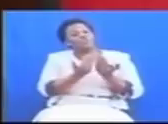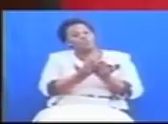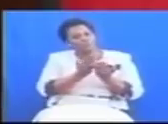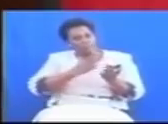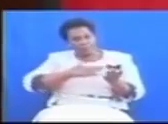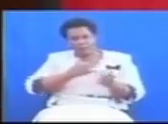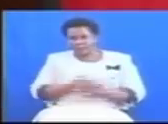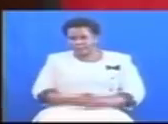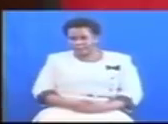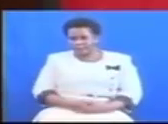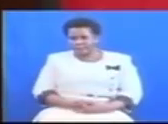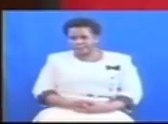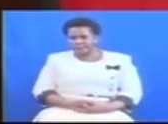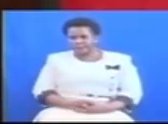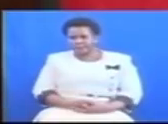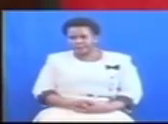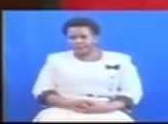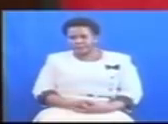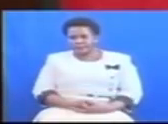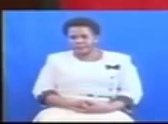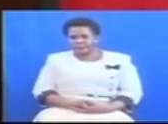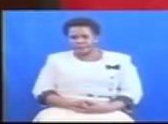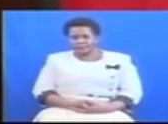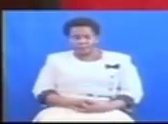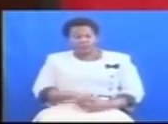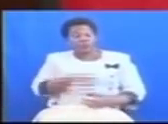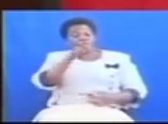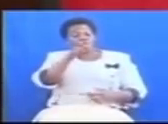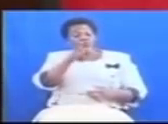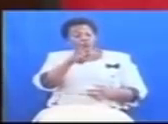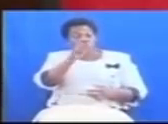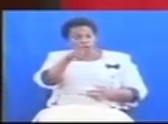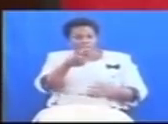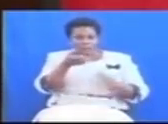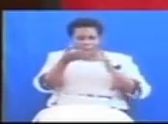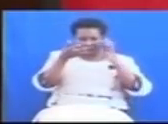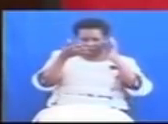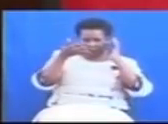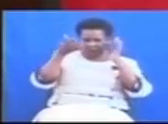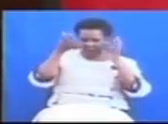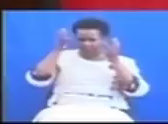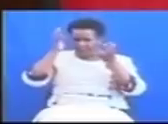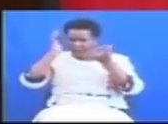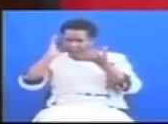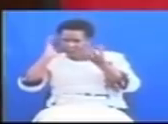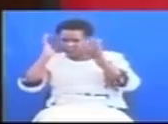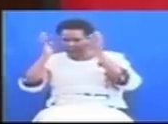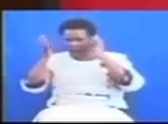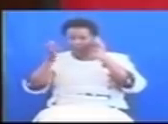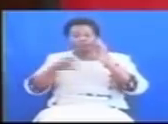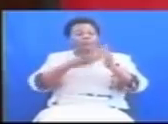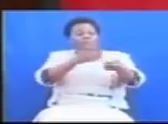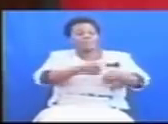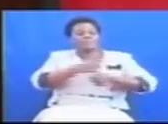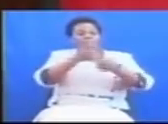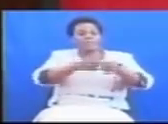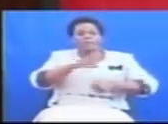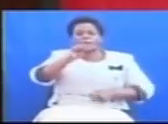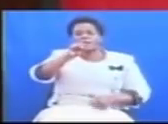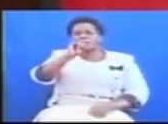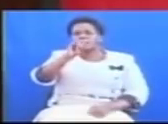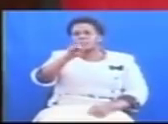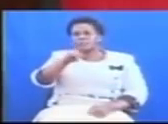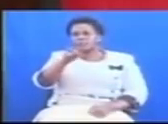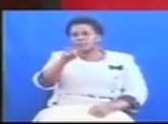kwa kuwa kuna sintofahamu kati ya wananchi na mwekezaji katika shamba la Singu. Wananchi